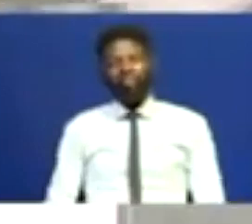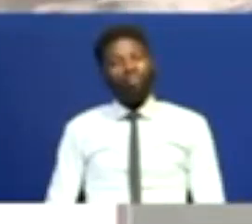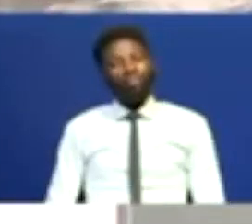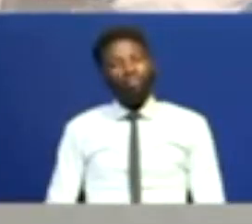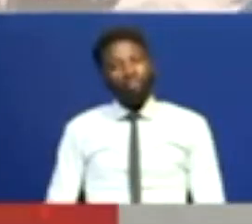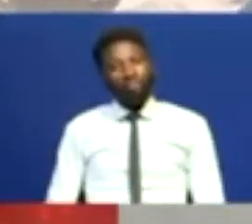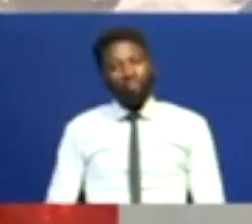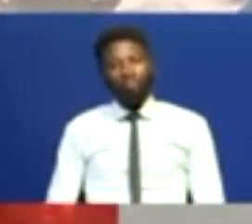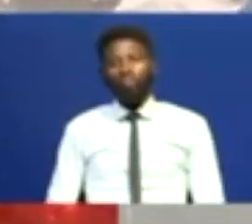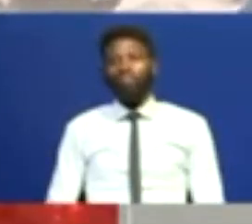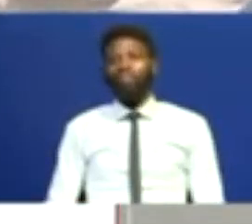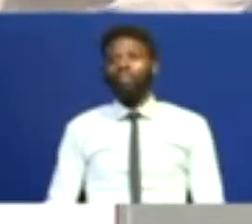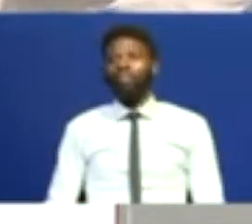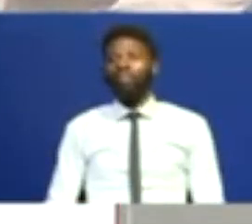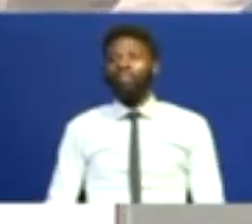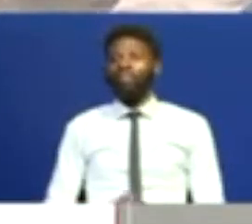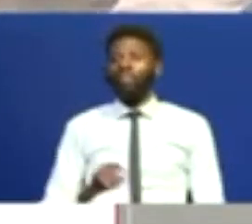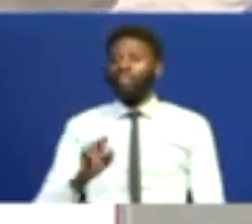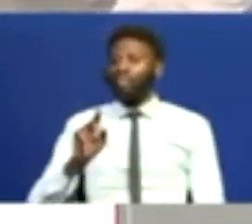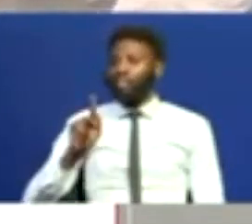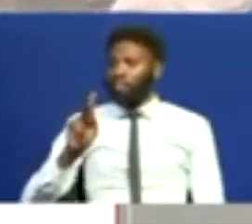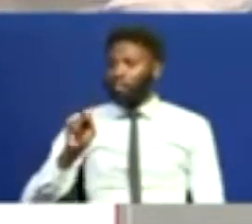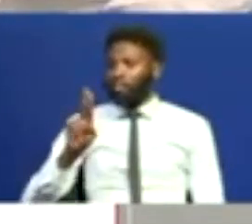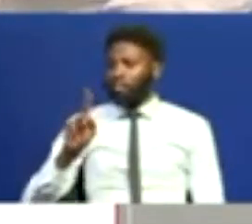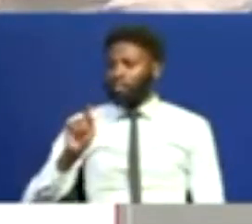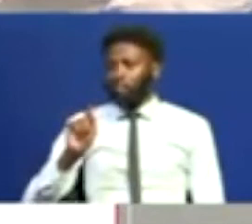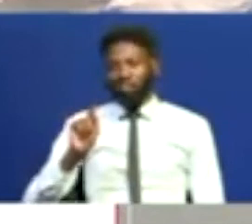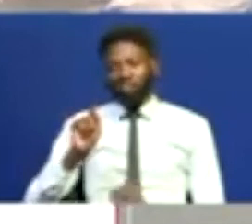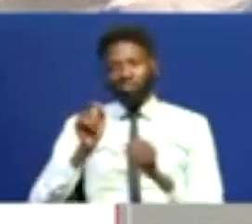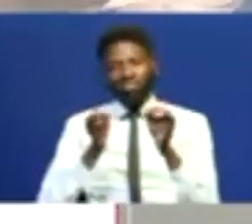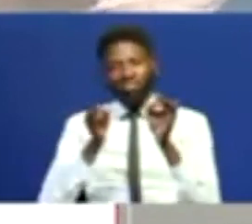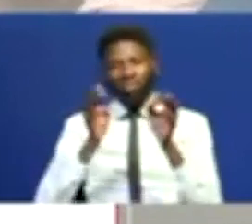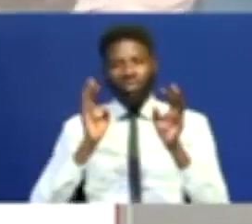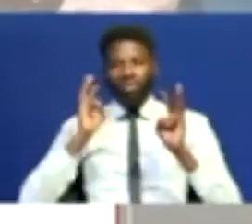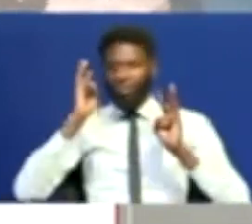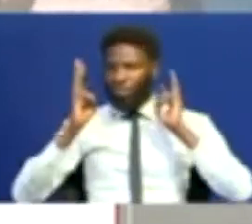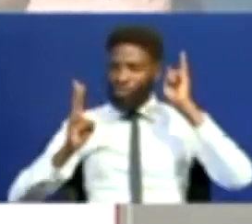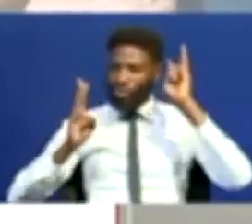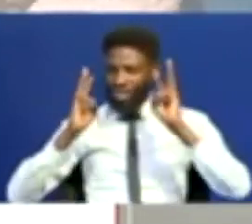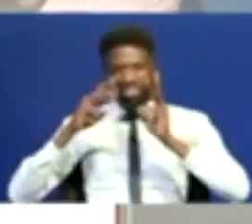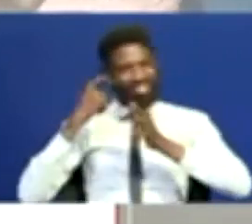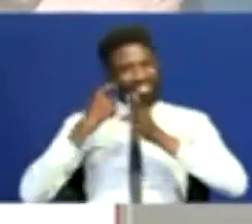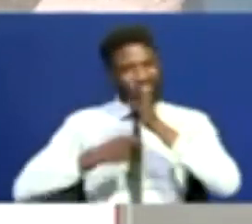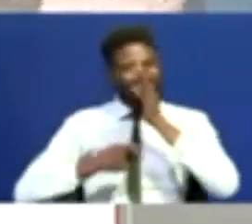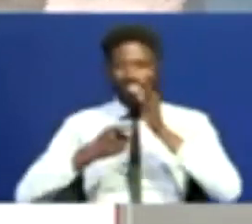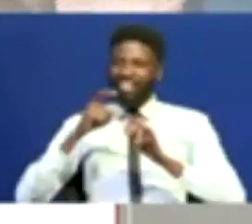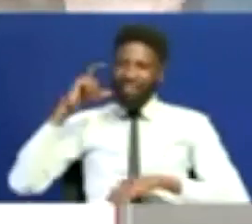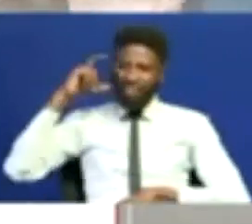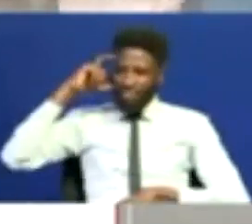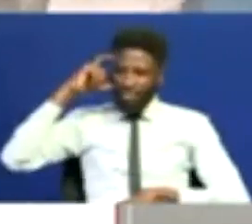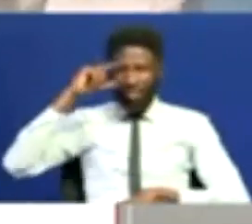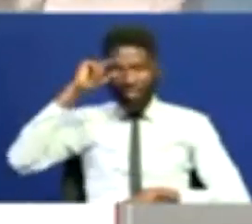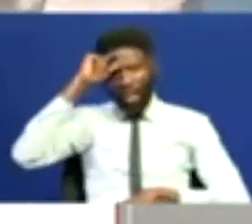Mbali na hayo, chama cha kitaifa cha walimu KNUT kimeelezea wasiwasi kuhusu viwango vya juu vya ushuru unaotozwa na serikali